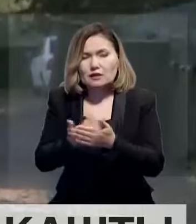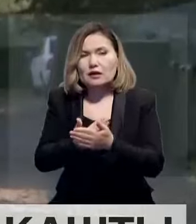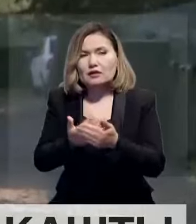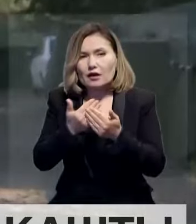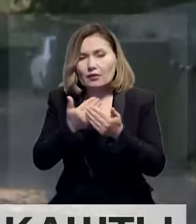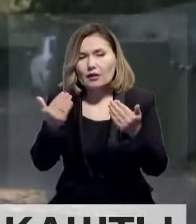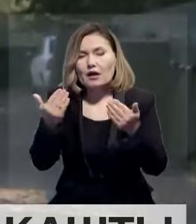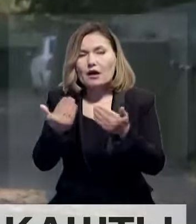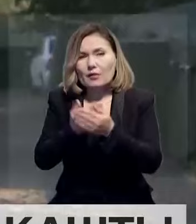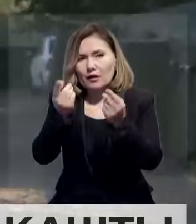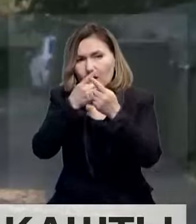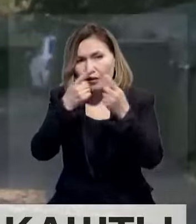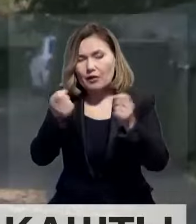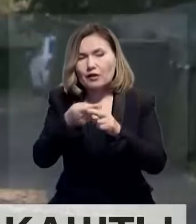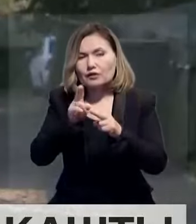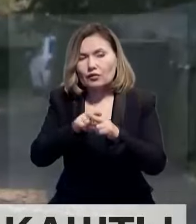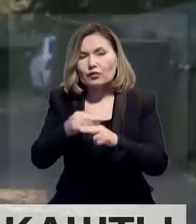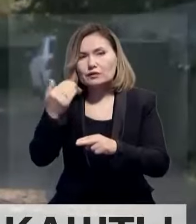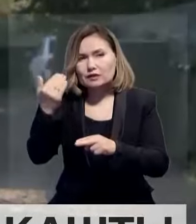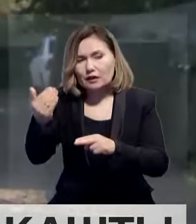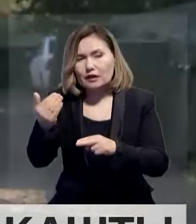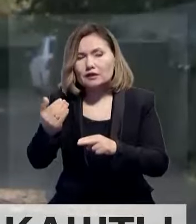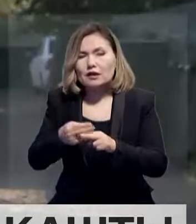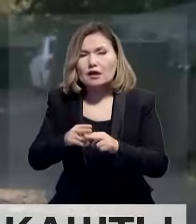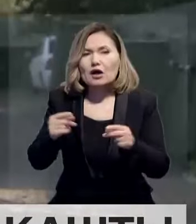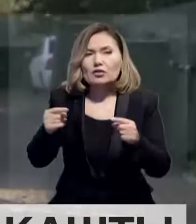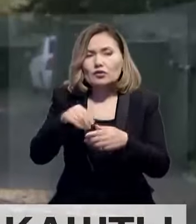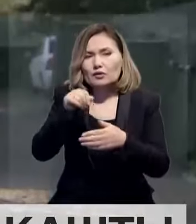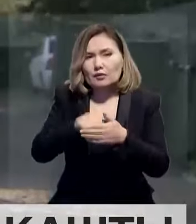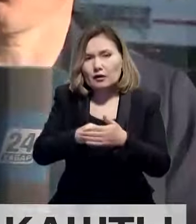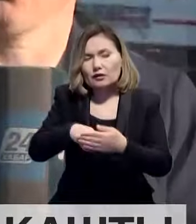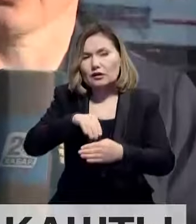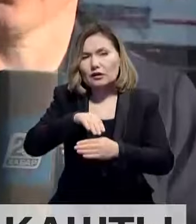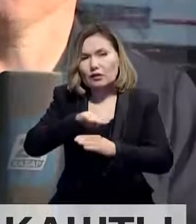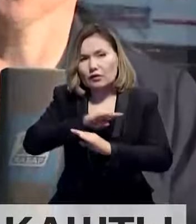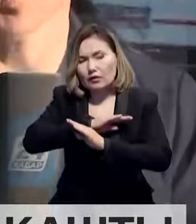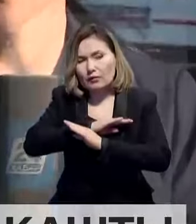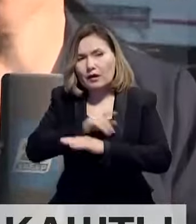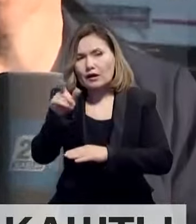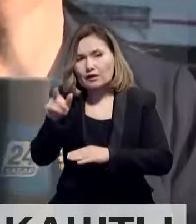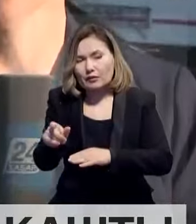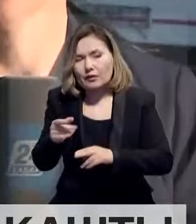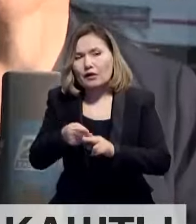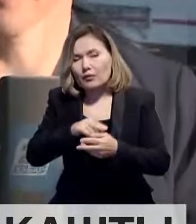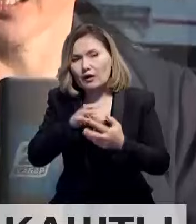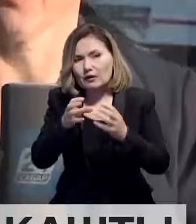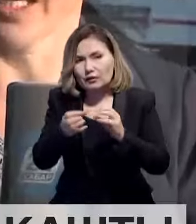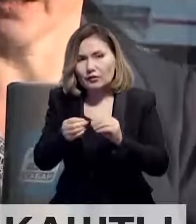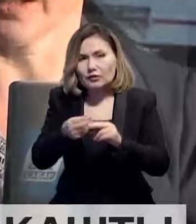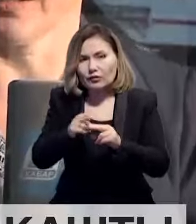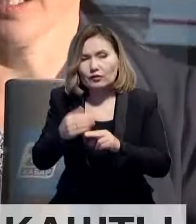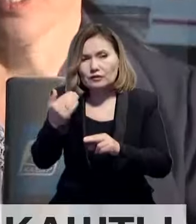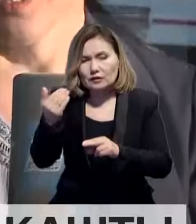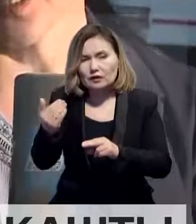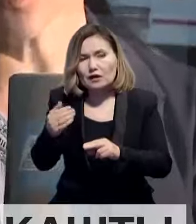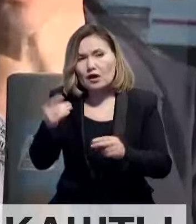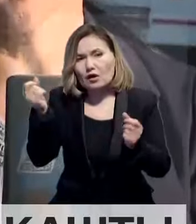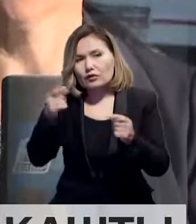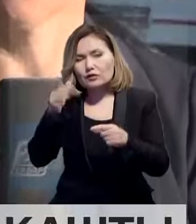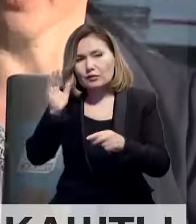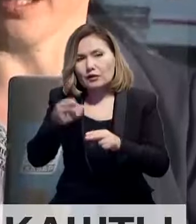бойынша сараптама жұмыстары жүргізіліп жатыр, бірақ та жаңағы күйген, жаңағы отқа күйген белгілер байқалмаған екен.